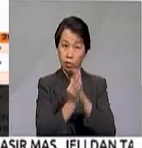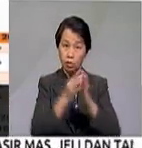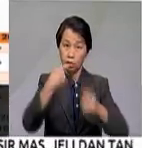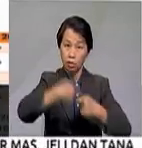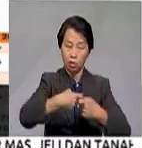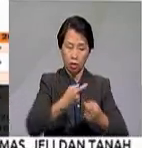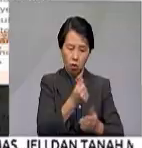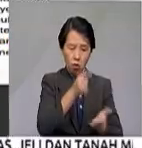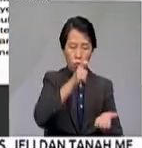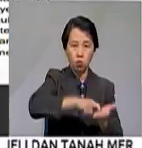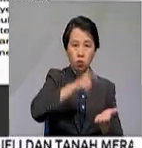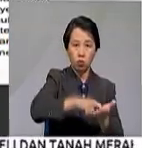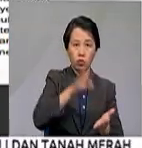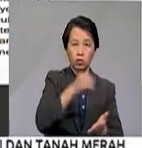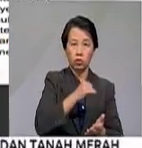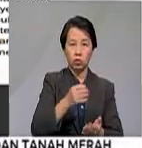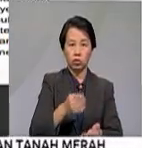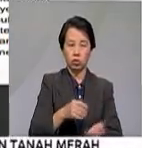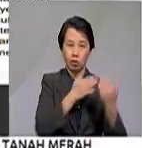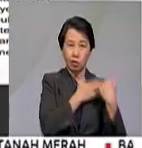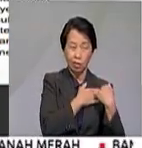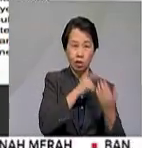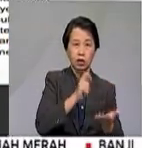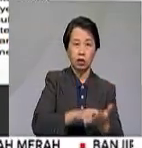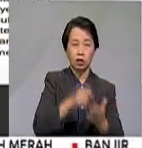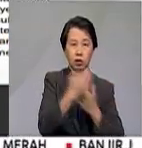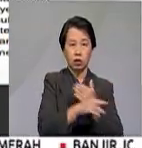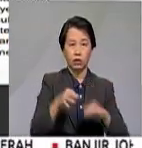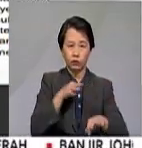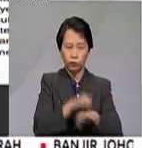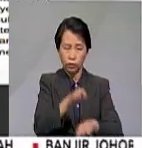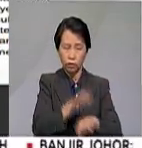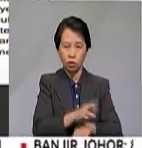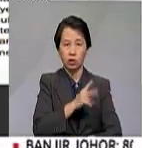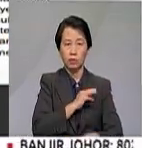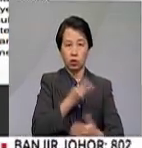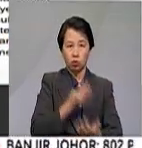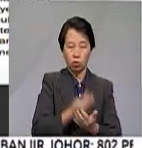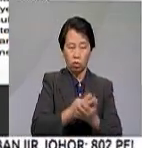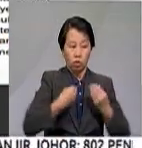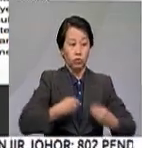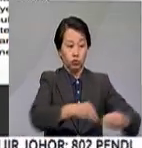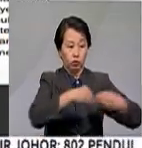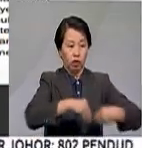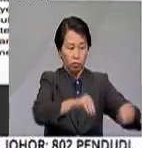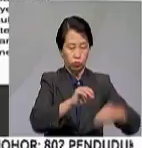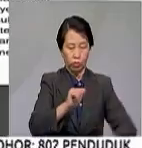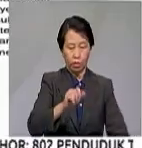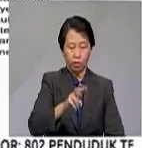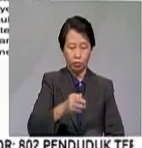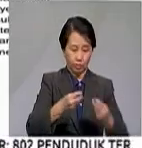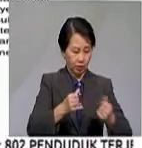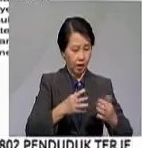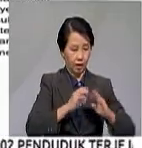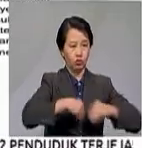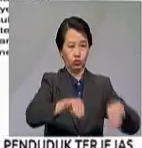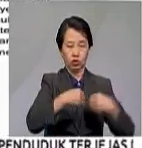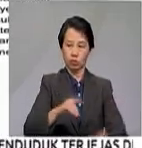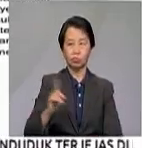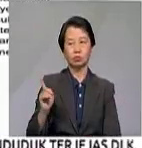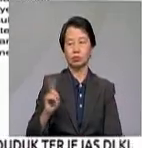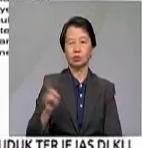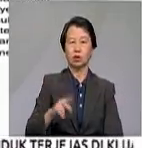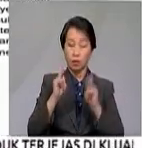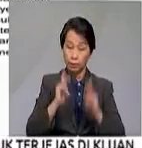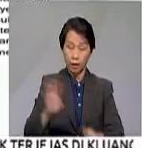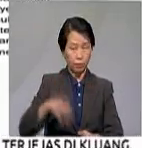berkaitan kedudukan hutang dan liabiliti negara. Ia termasuklah fitnah bahawa Kementerian Kewangan menjual aset dan hartanah negara. Beliau menegaskan